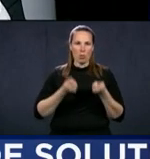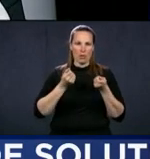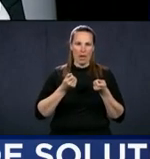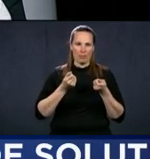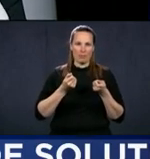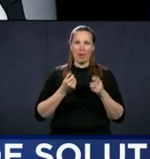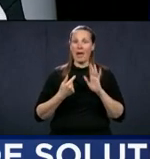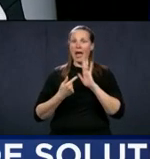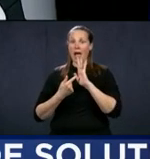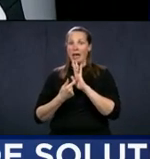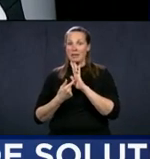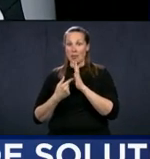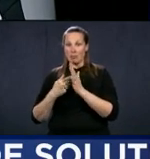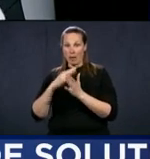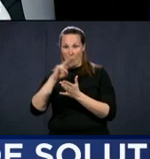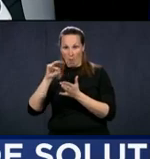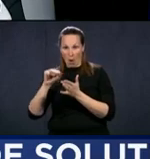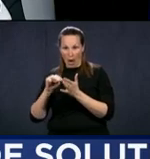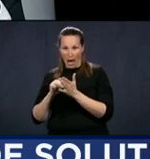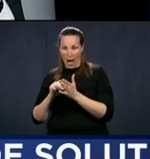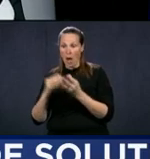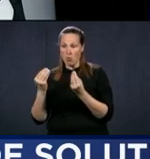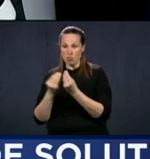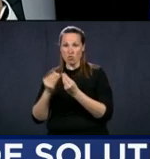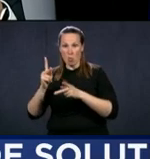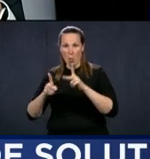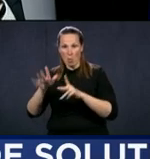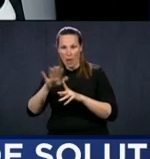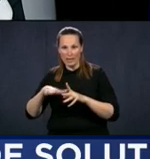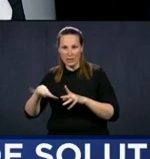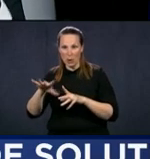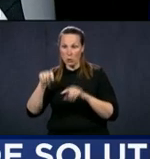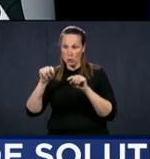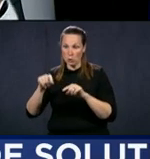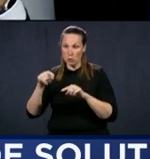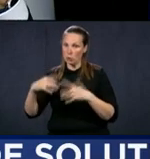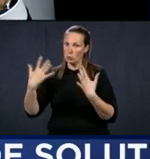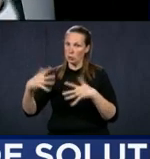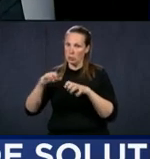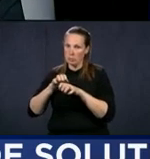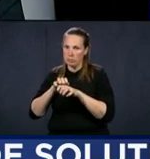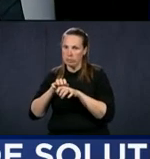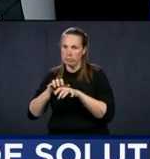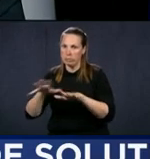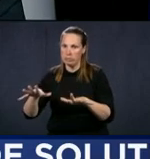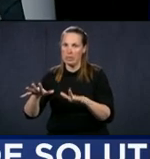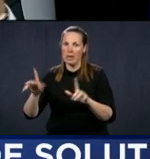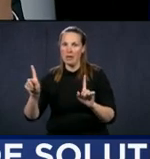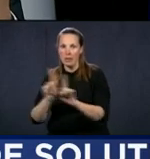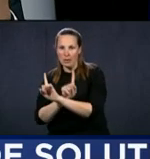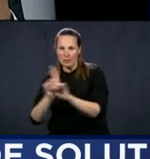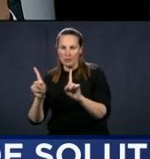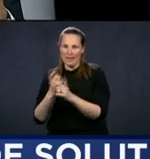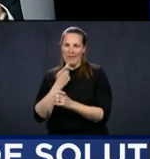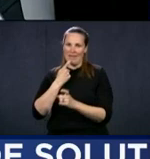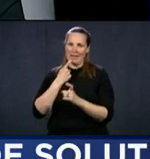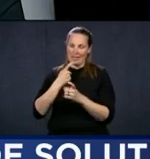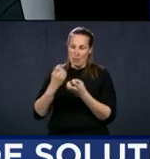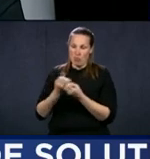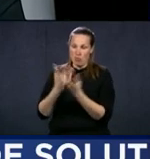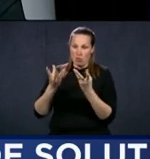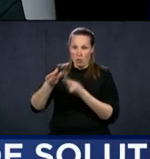une région très densément peuplée comme Montréal, où c'est chaud, c'est dense, il y a beaucoup de contacts, puis il y a beaucoup de secteurs